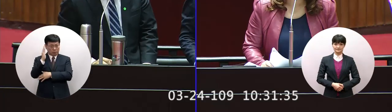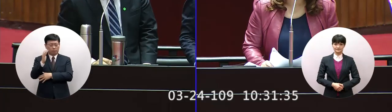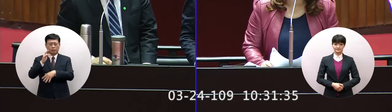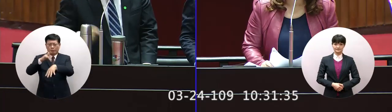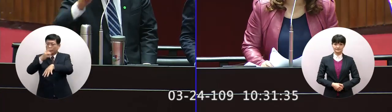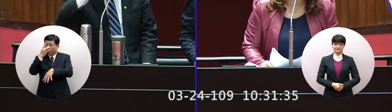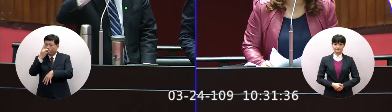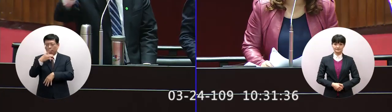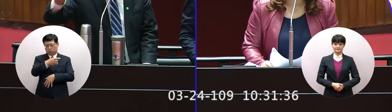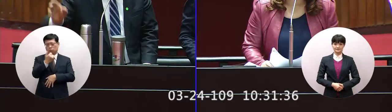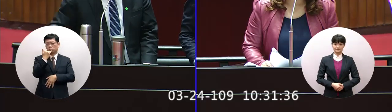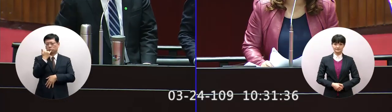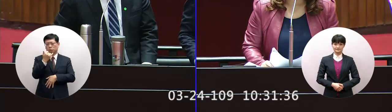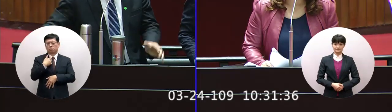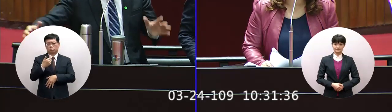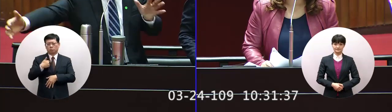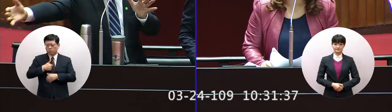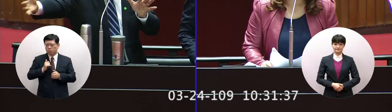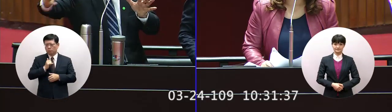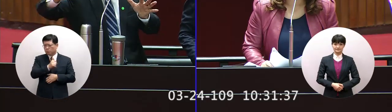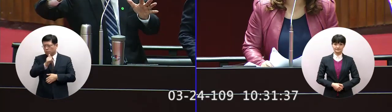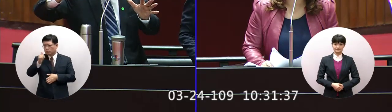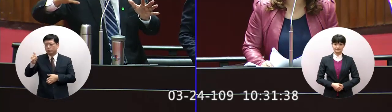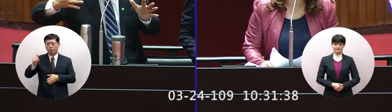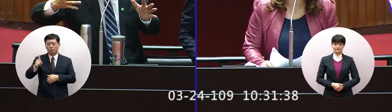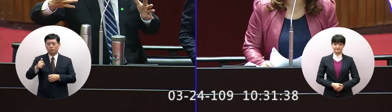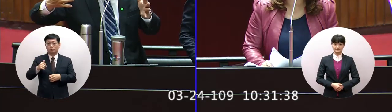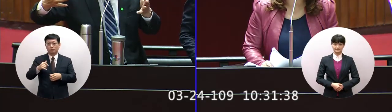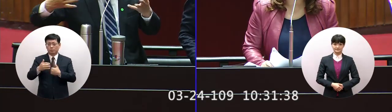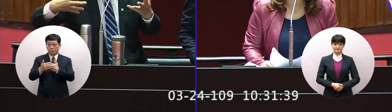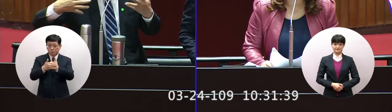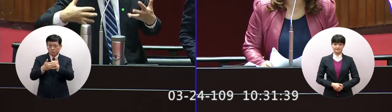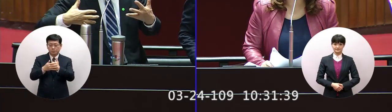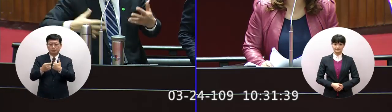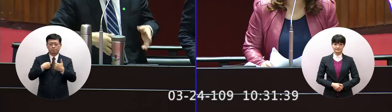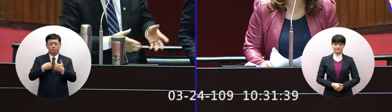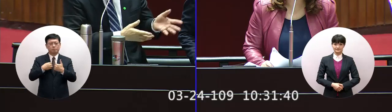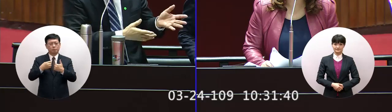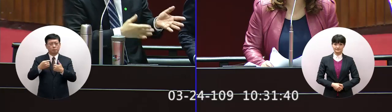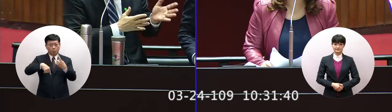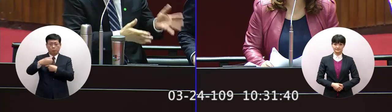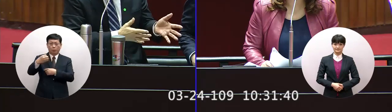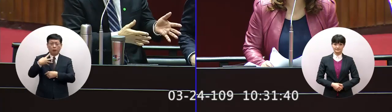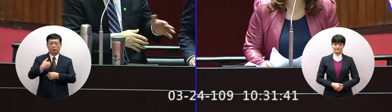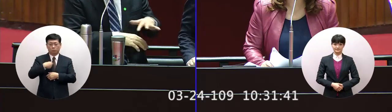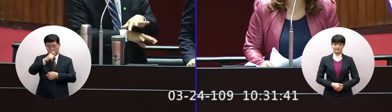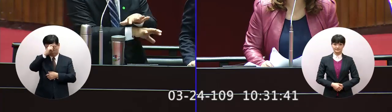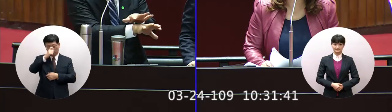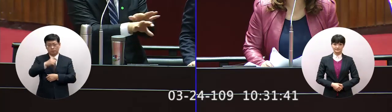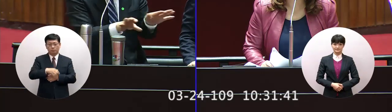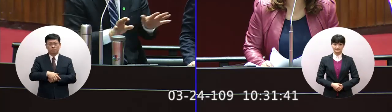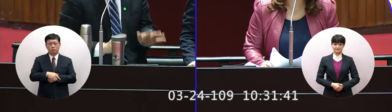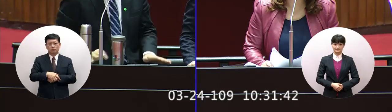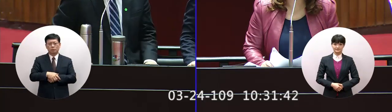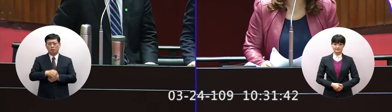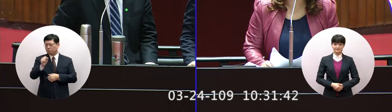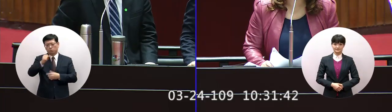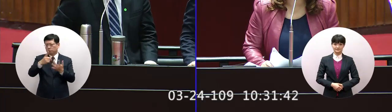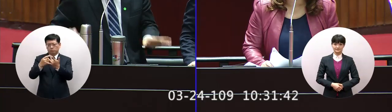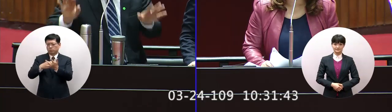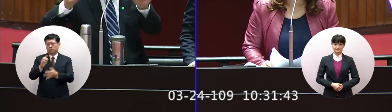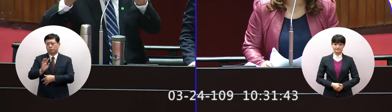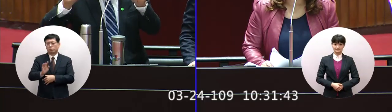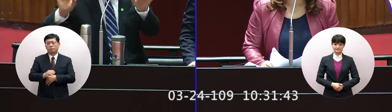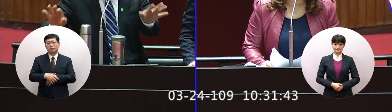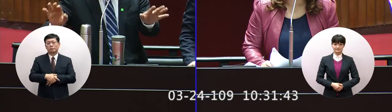触不到的，你尽量去跑，或者尽量来给我们知道。我希望不要有任何破